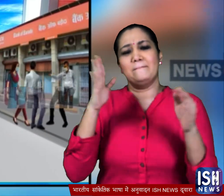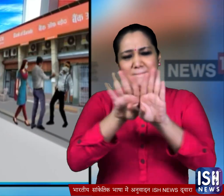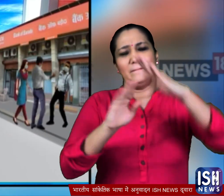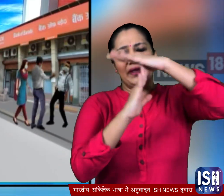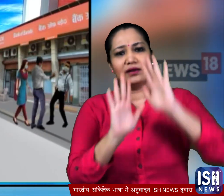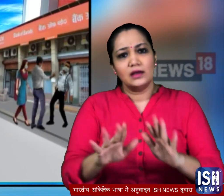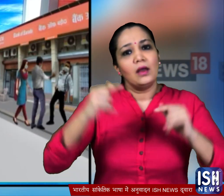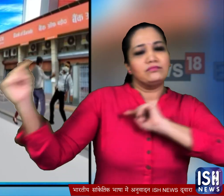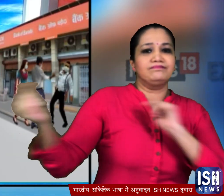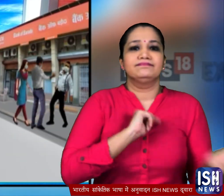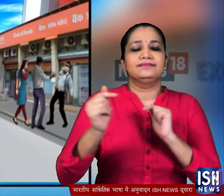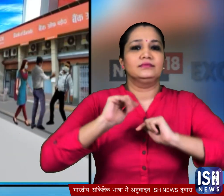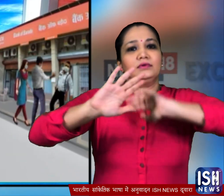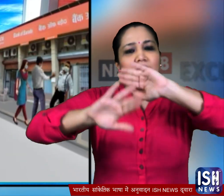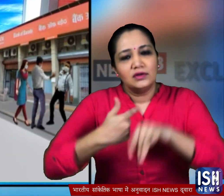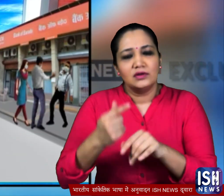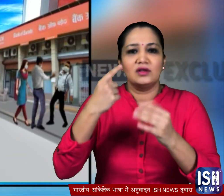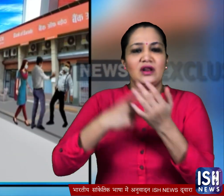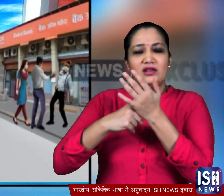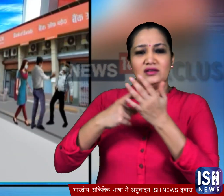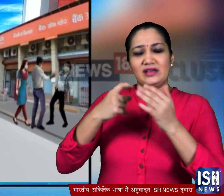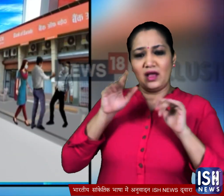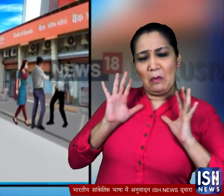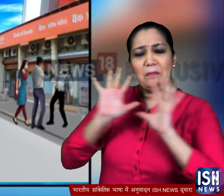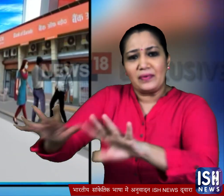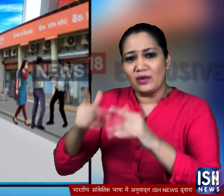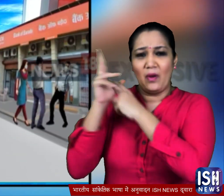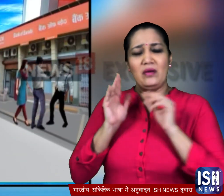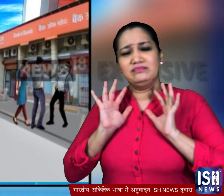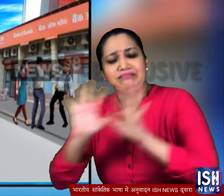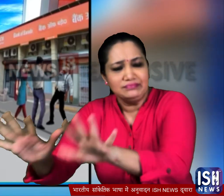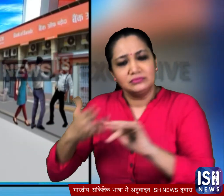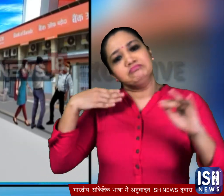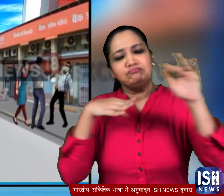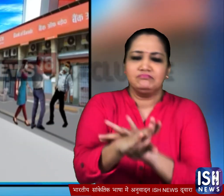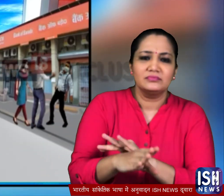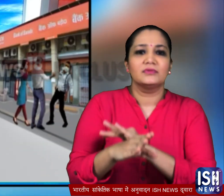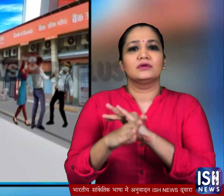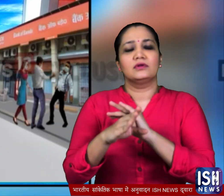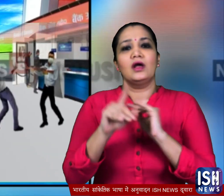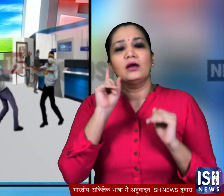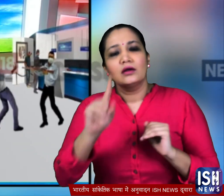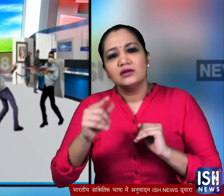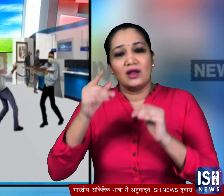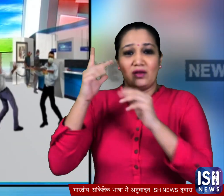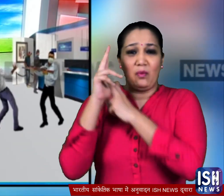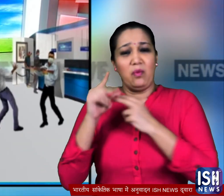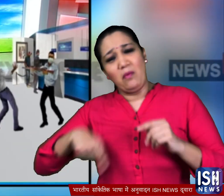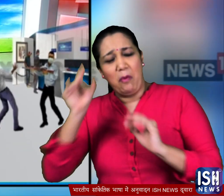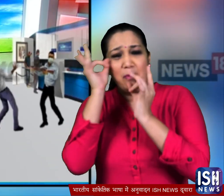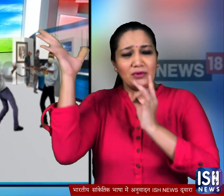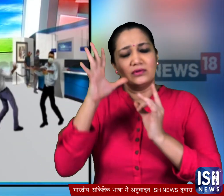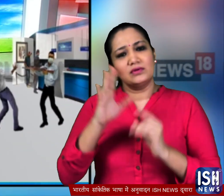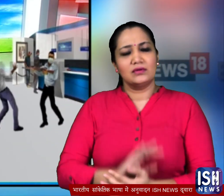बात पर दोनों के बीच बहस हुई और राजेश ने सिक्योरिटी गार्ड को धक्का देकर बैंक में घुसने की कोशिश की, जिसके बाद गुस्साए सिक्योरिटी गार्ड